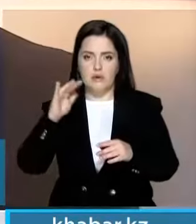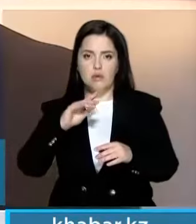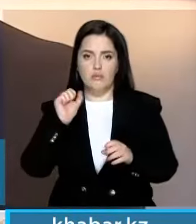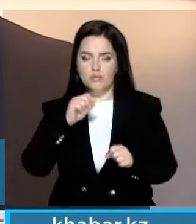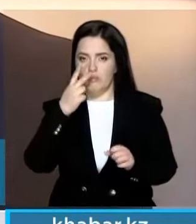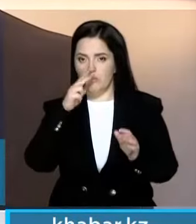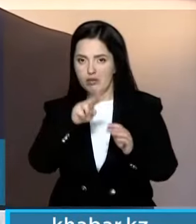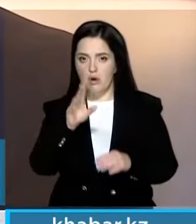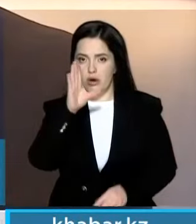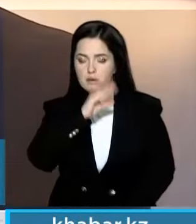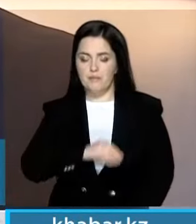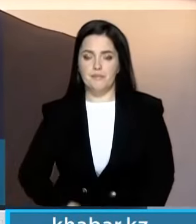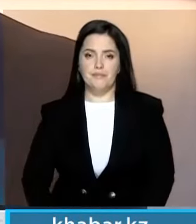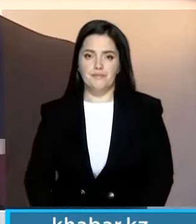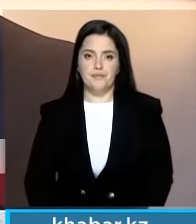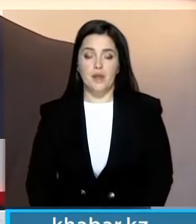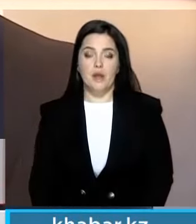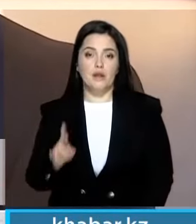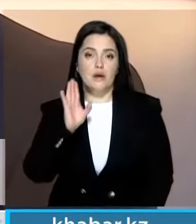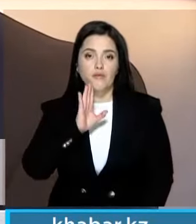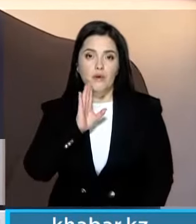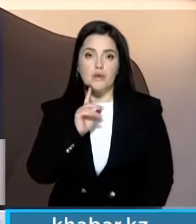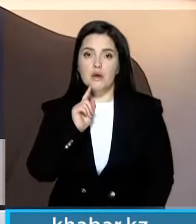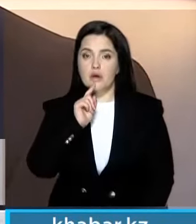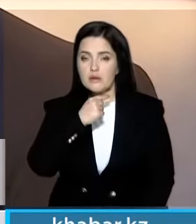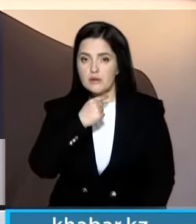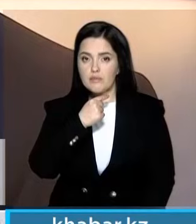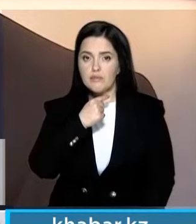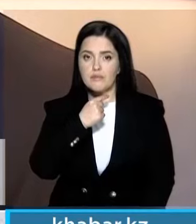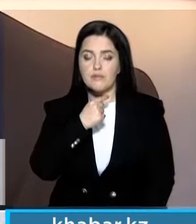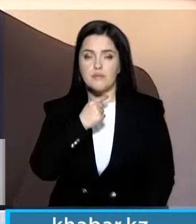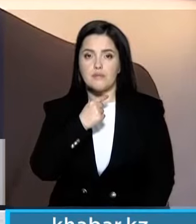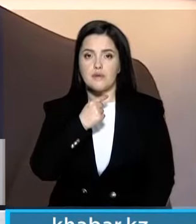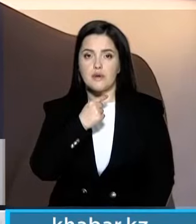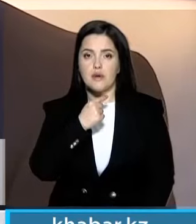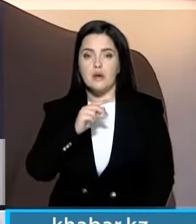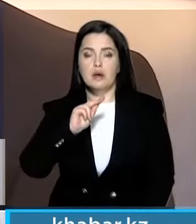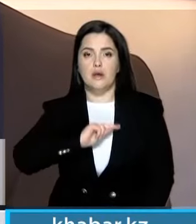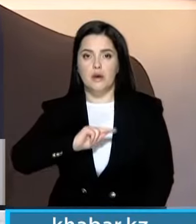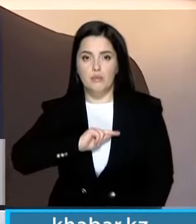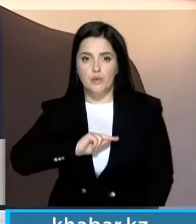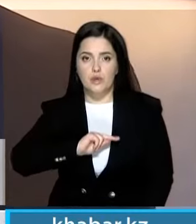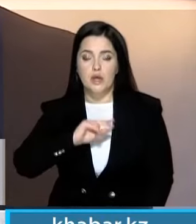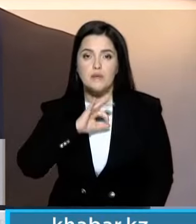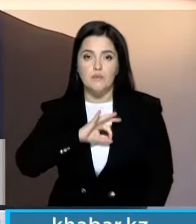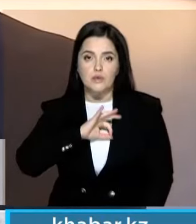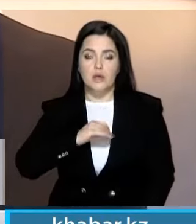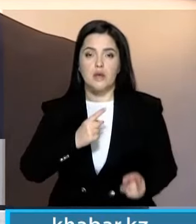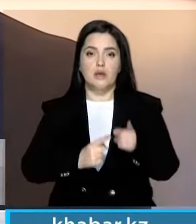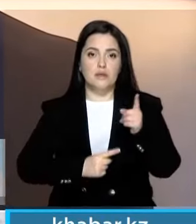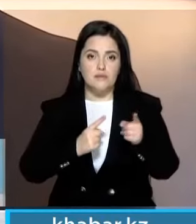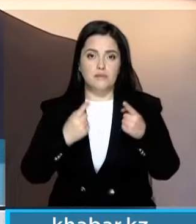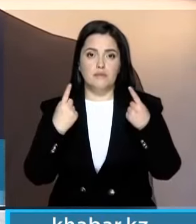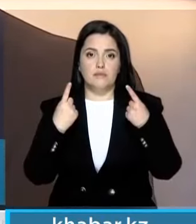отношение к потреблению воды. И одна из работ, используемых при космических технологиях, это